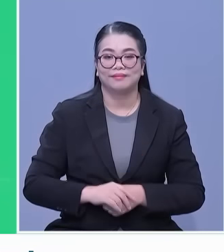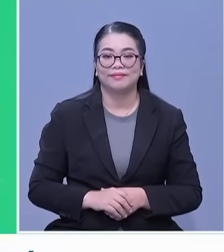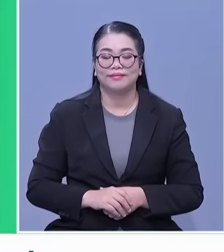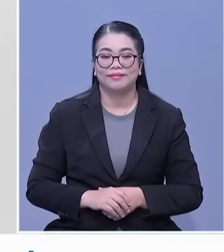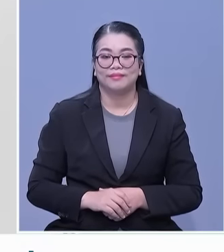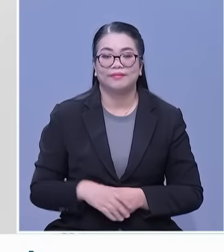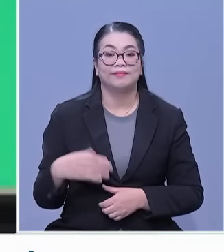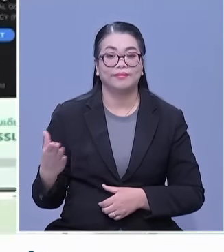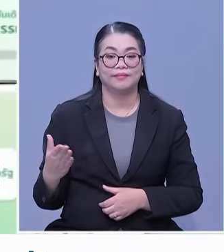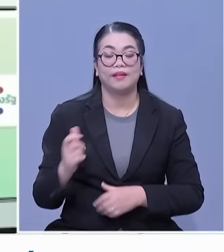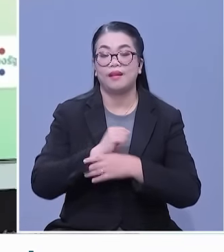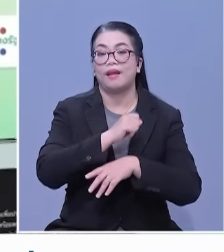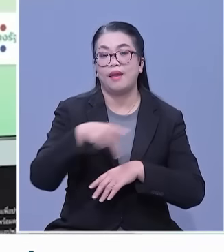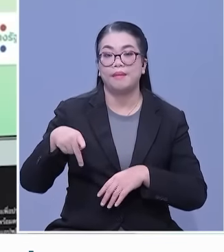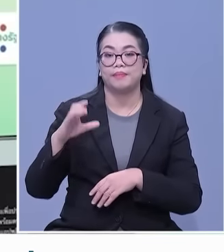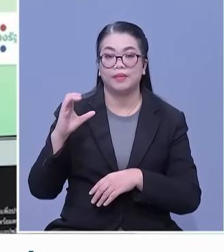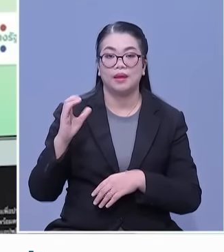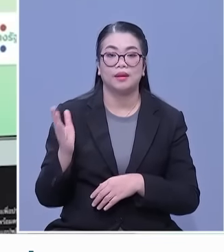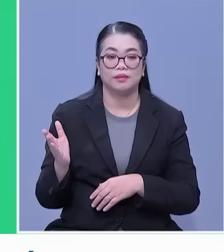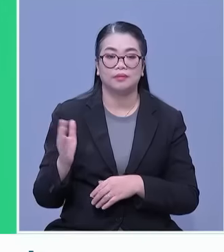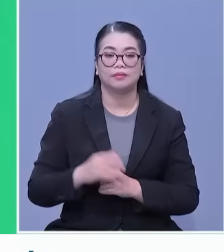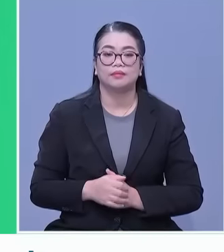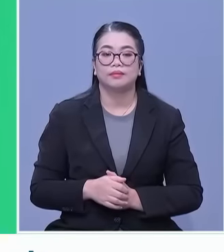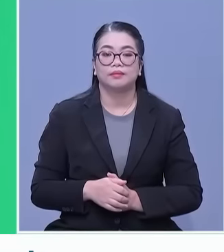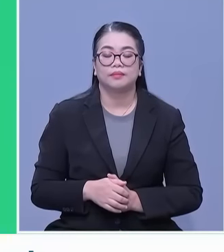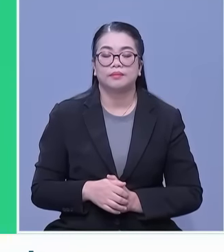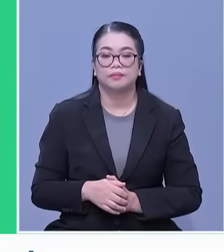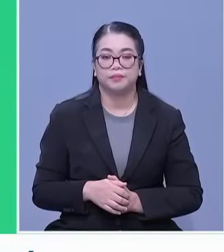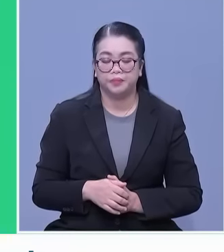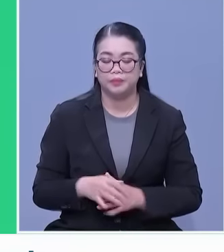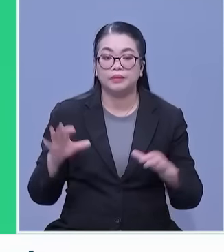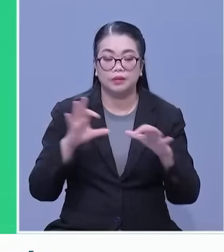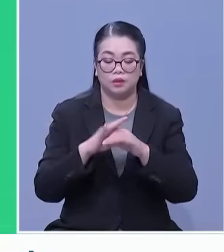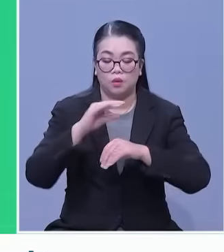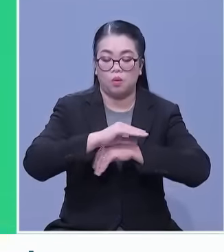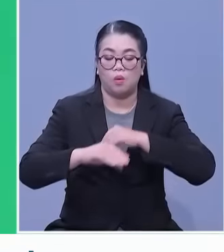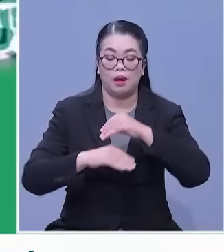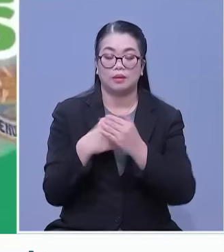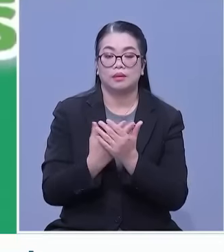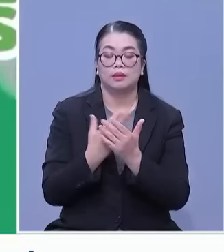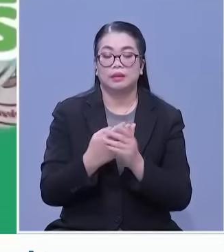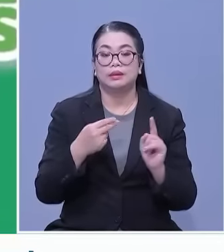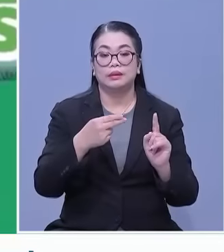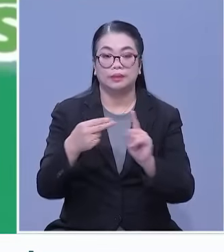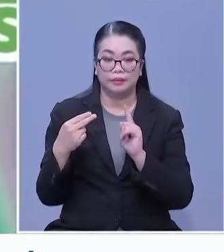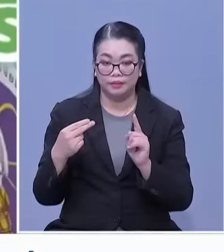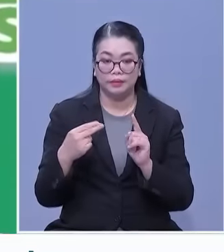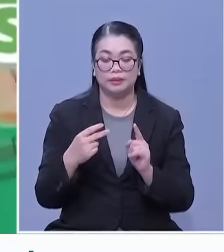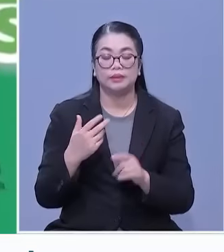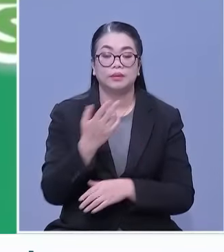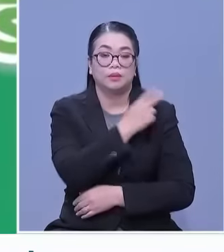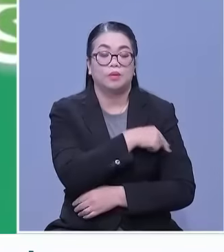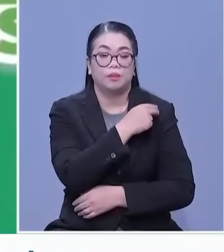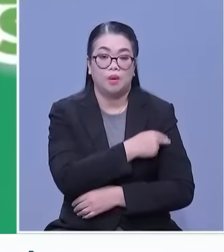รันี่ครับเป็นความเห็นคุณหมอวรงเดชกิจวิกรมประธานพรรคไทยภักดีนะครับเกี่ยวกับโครงการดิจิทอลวอเต 10,000บาทนะครับซึ่งคุณหมอ